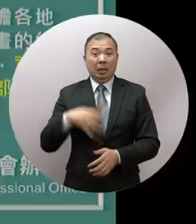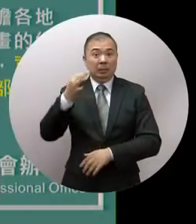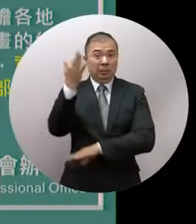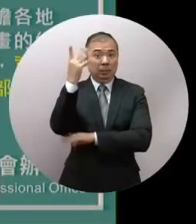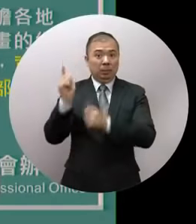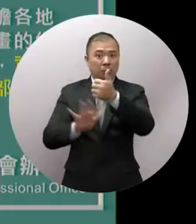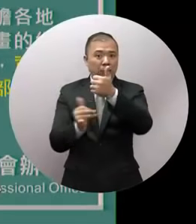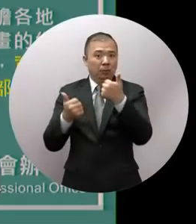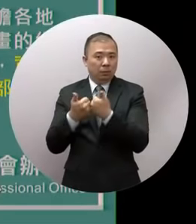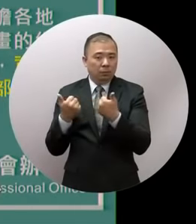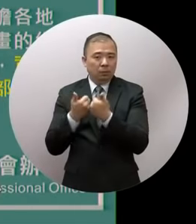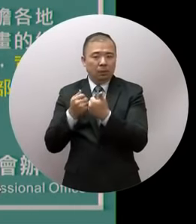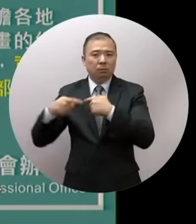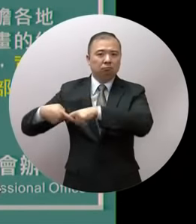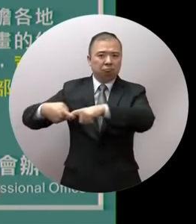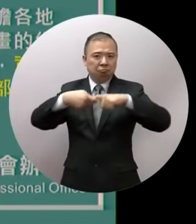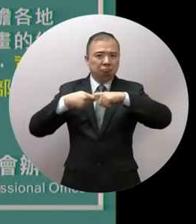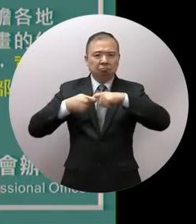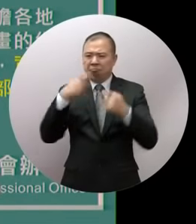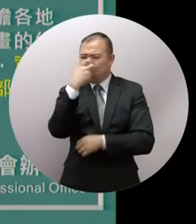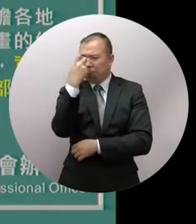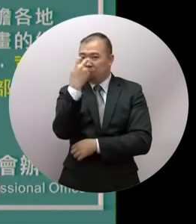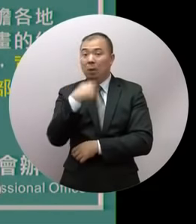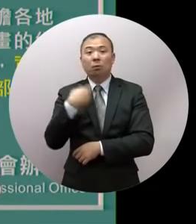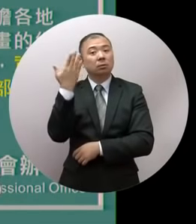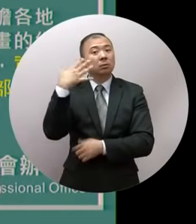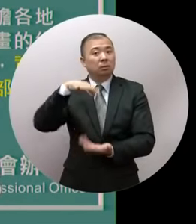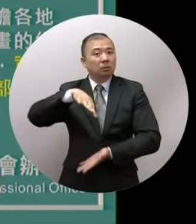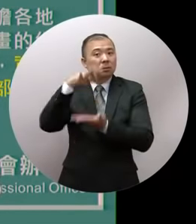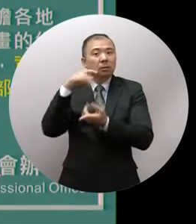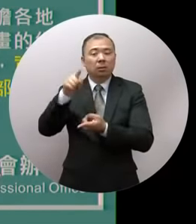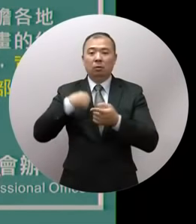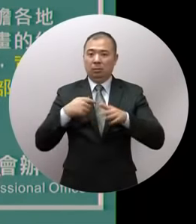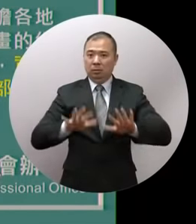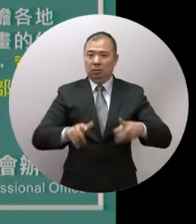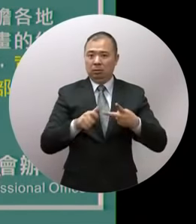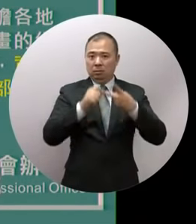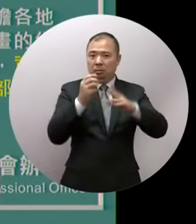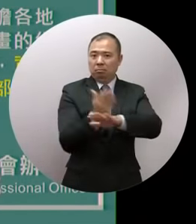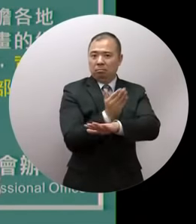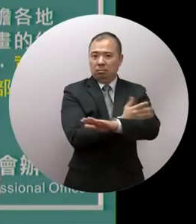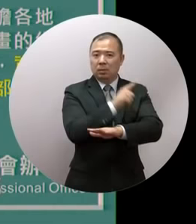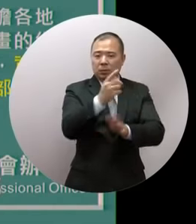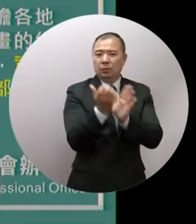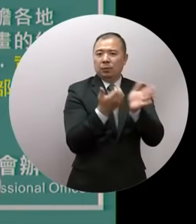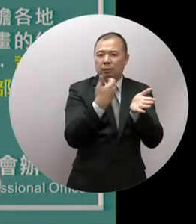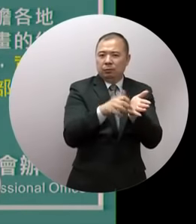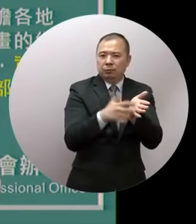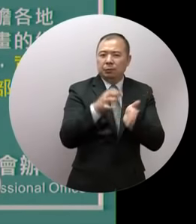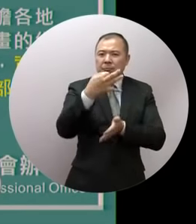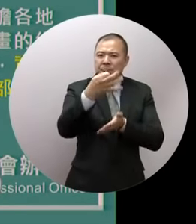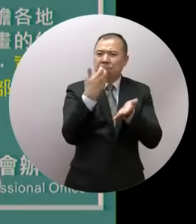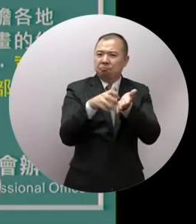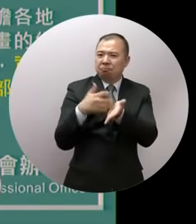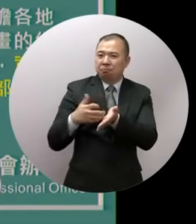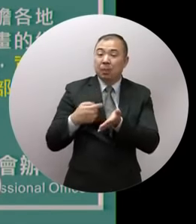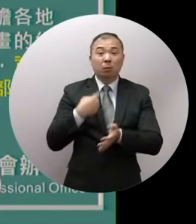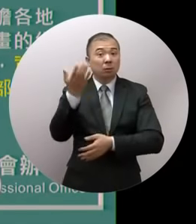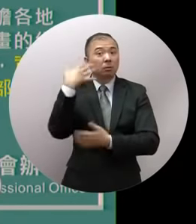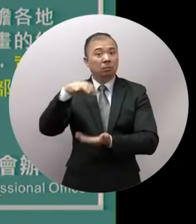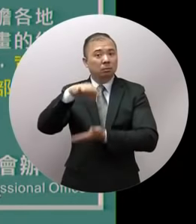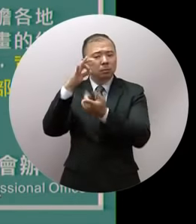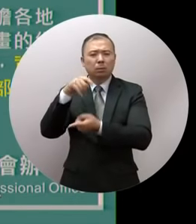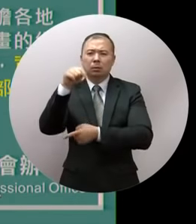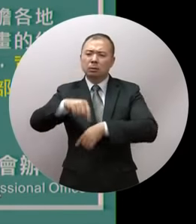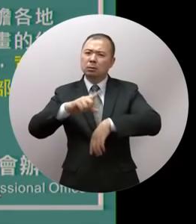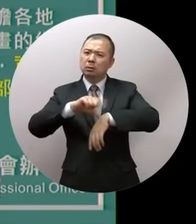联审的时候，当时我有提说，因为我们现在要编第二期的一个预算，当时我有提到说，这个时间点